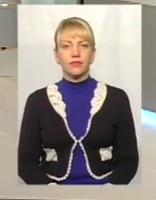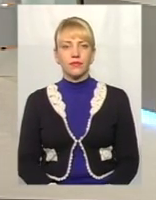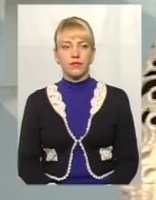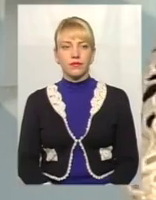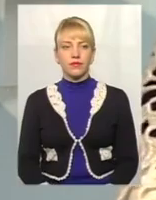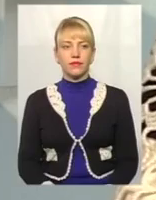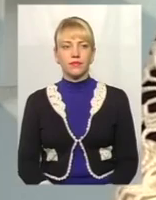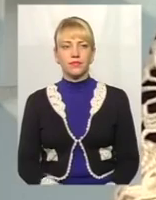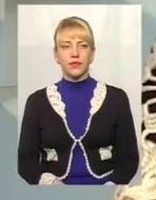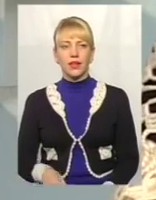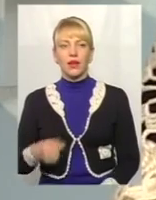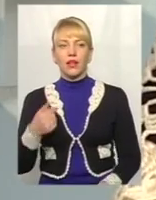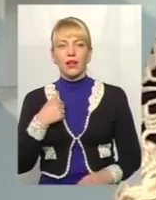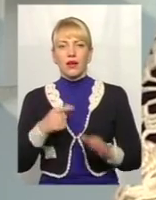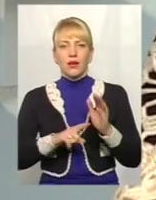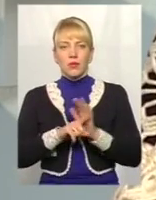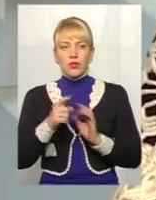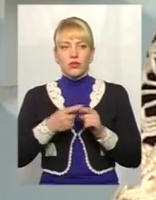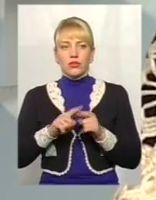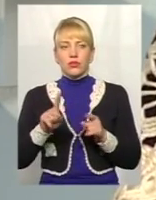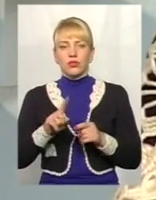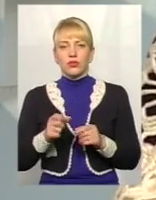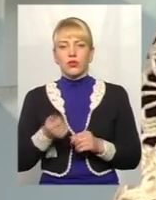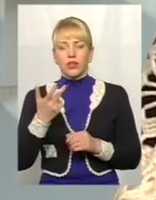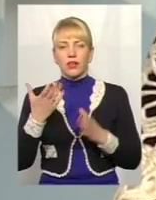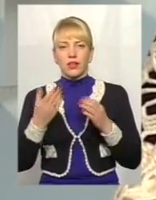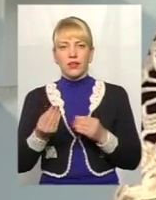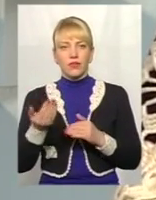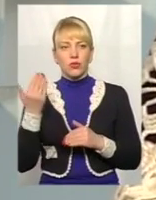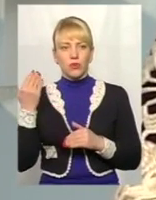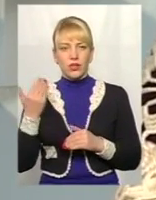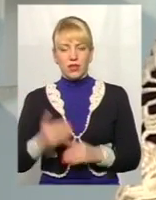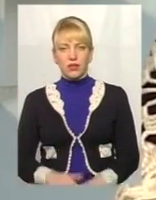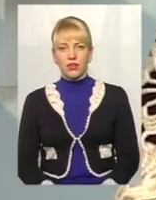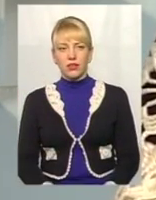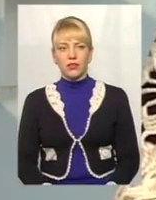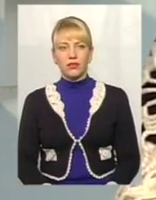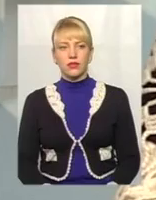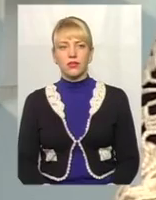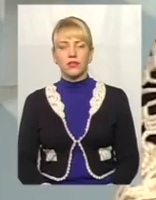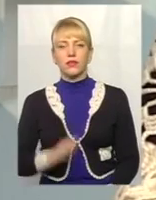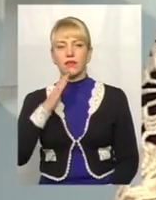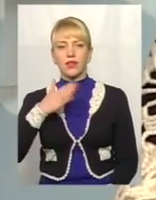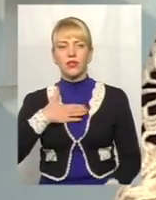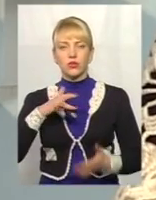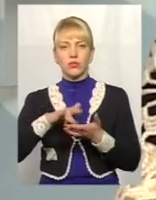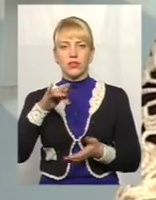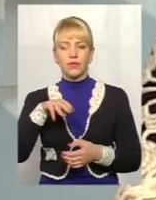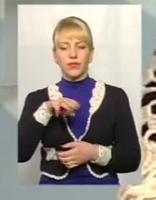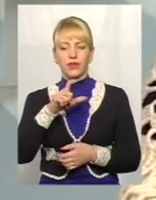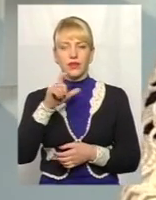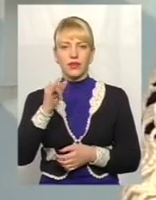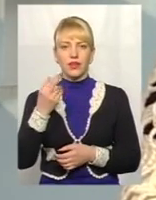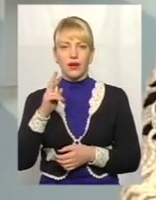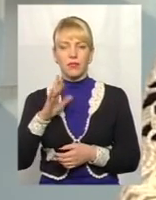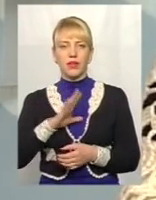Я, напевно, почну з того, що буквально пару днів тому назад в нашому центрі ТХІЯ